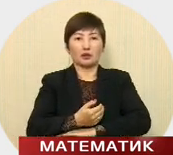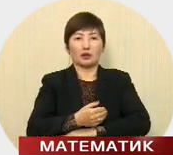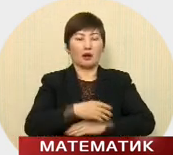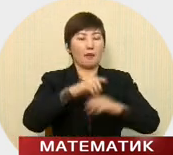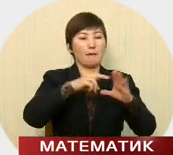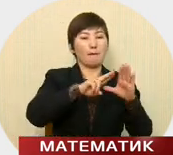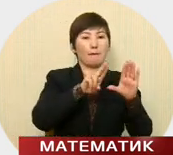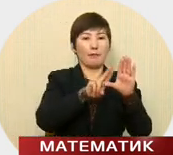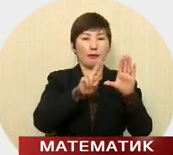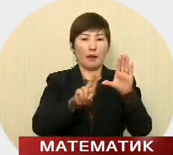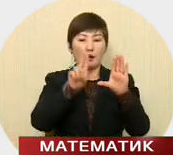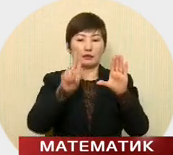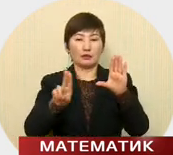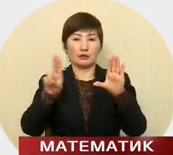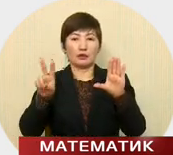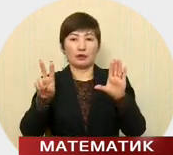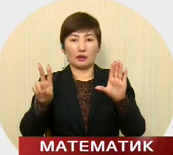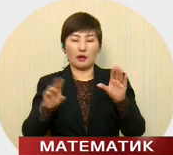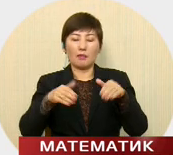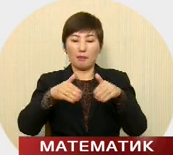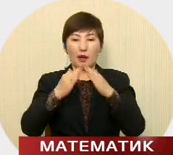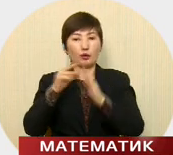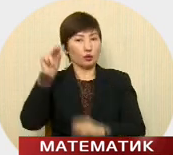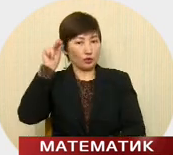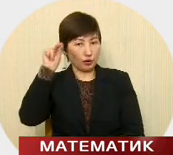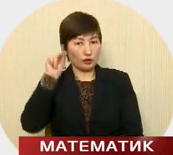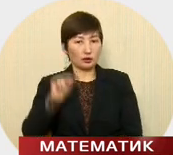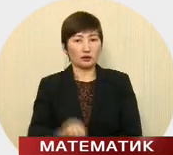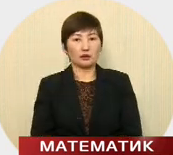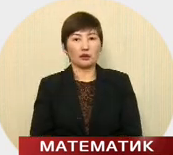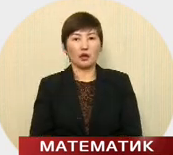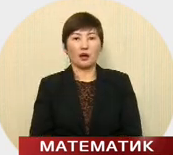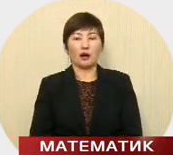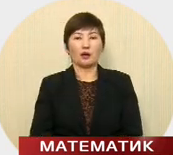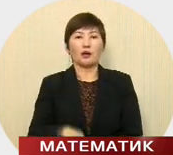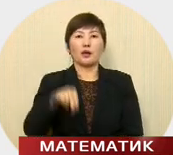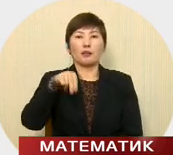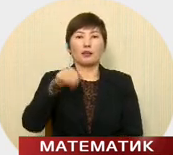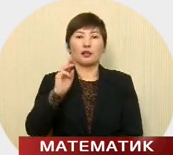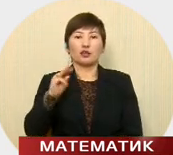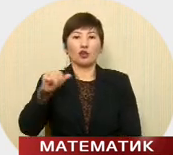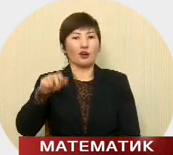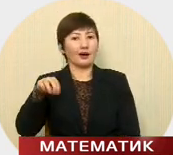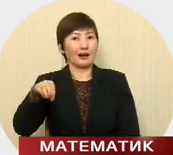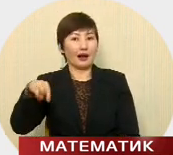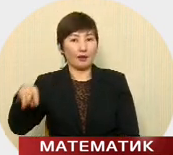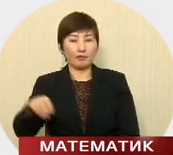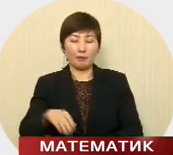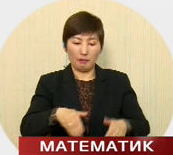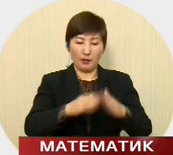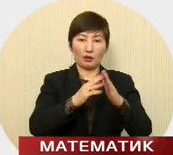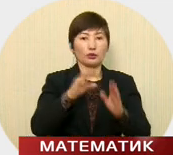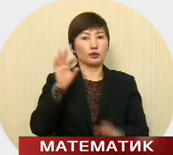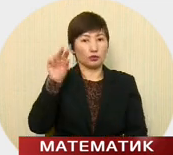Багнын диаграмм үтсэн зүйл маань багнын диаграммыг байгуулсан. За мөн пиктограммыг байгуулсан. За мөн